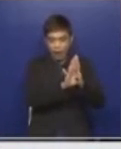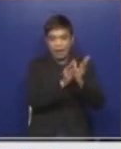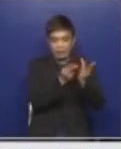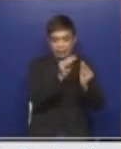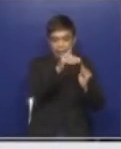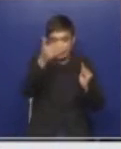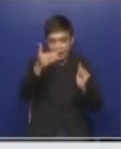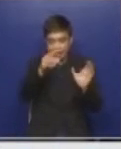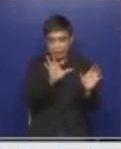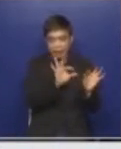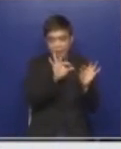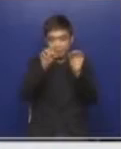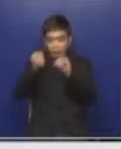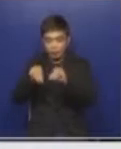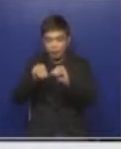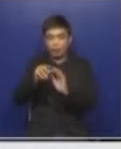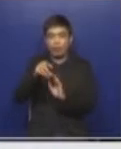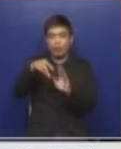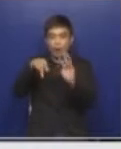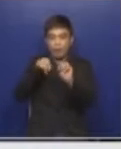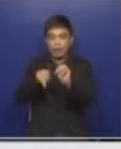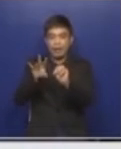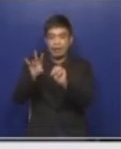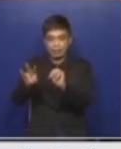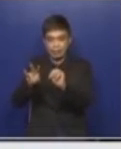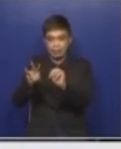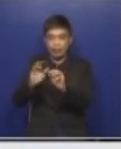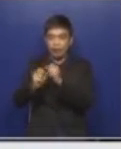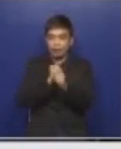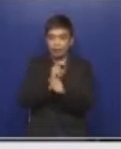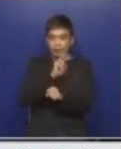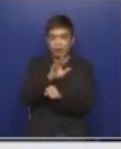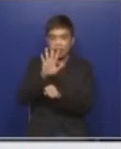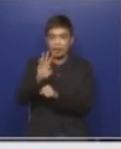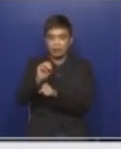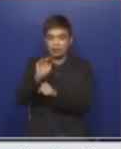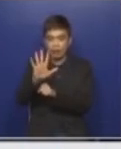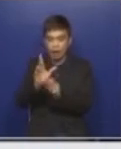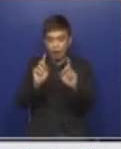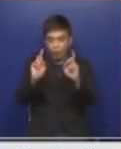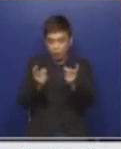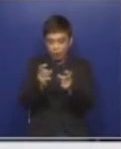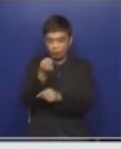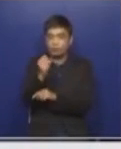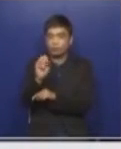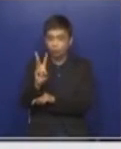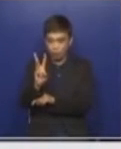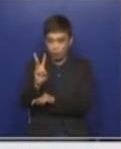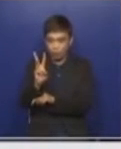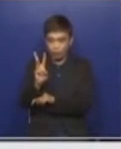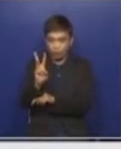าตรา7ของพ.ร.บ.เดิมคือปี2545นะครับเพิ่มเป็นวงเล็บ16ท่านประธ